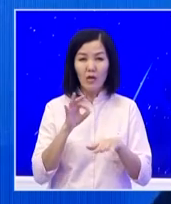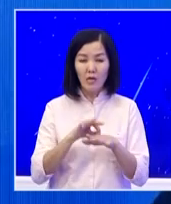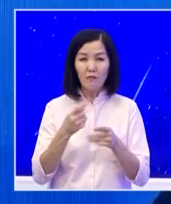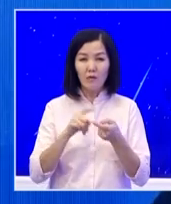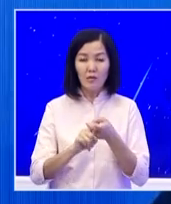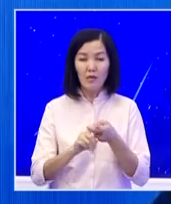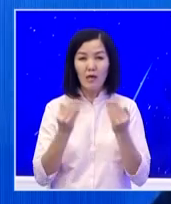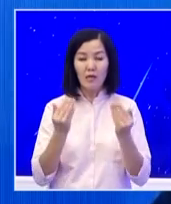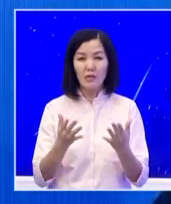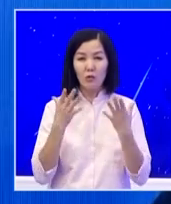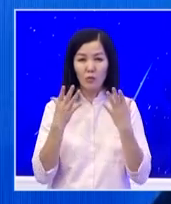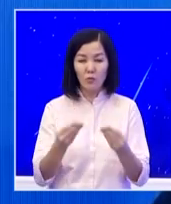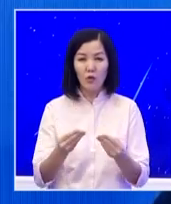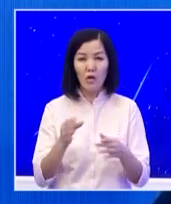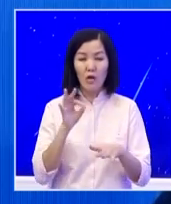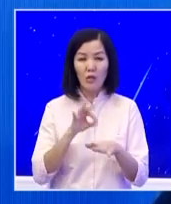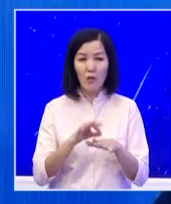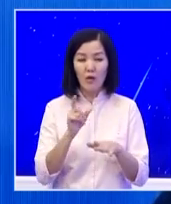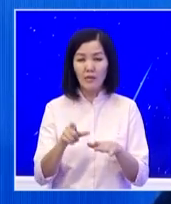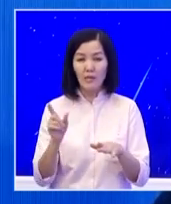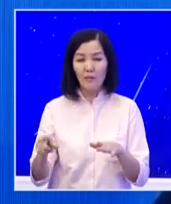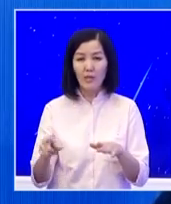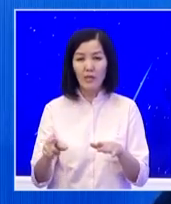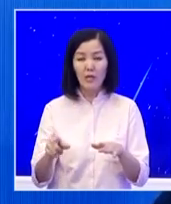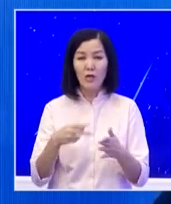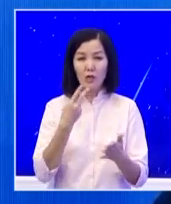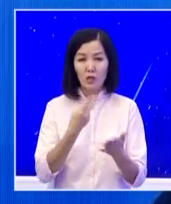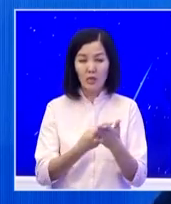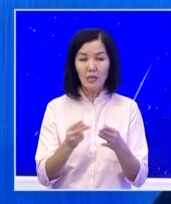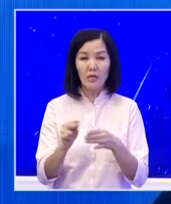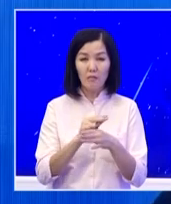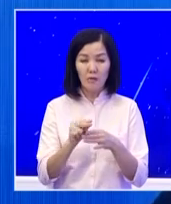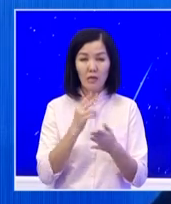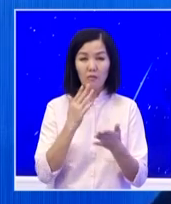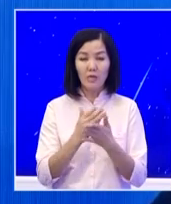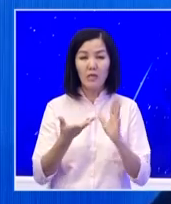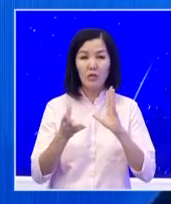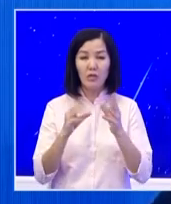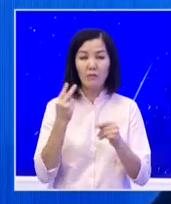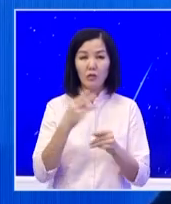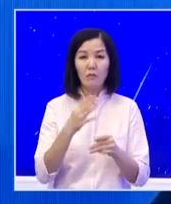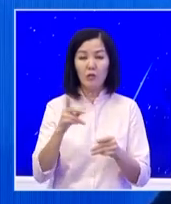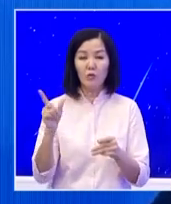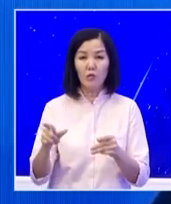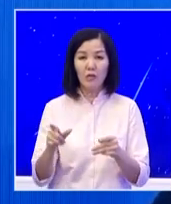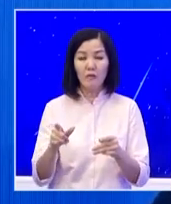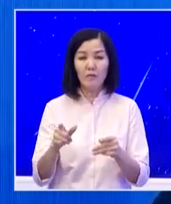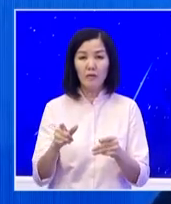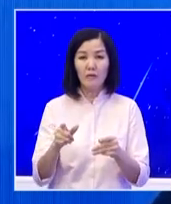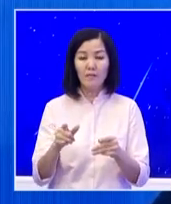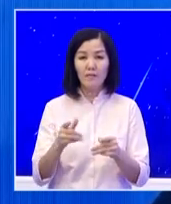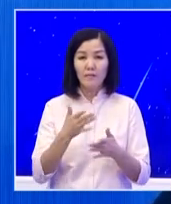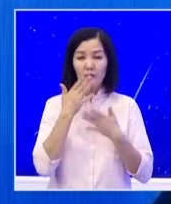реанимациялы бөлімшілерде науқастар жатыр. Жалпы 24 науқас жасанды